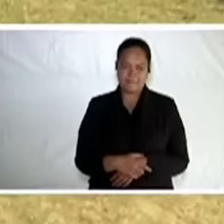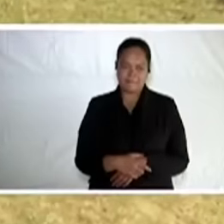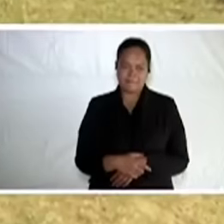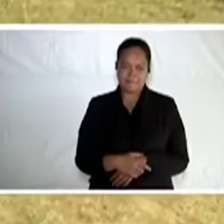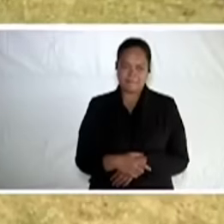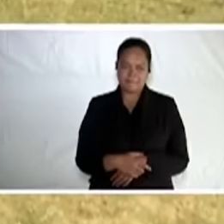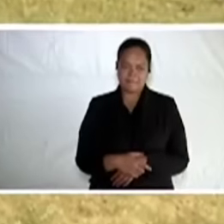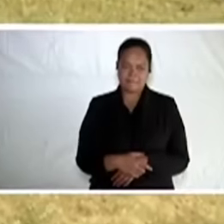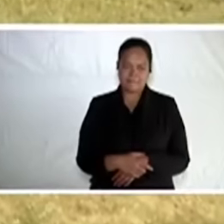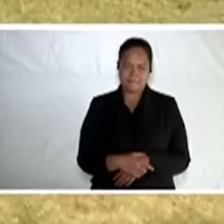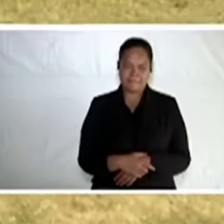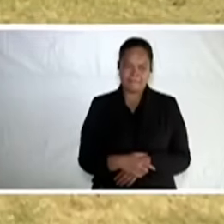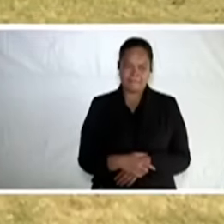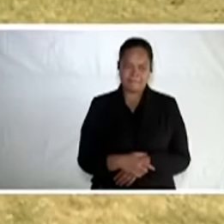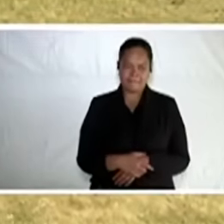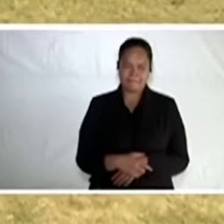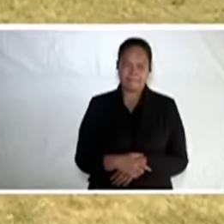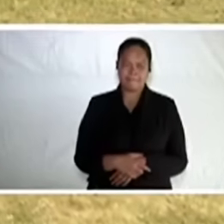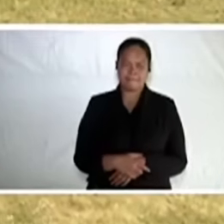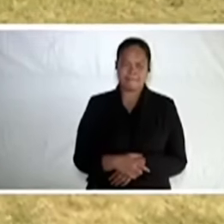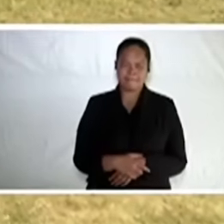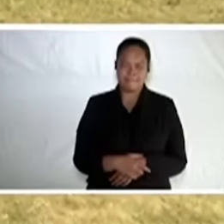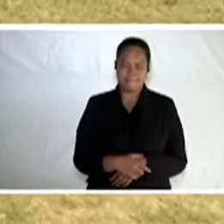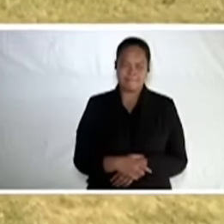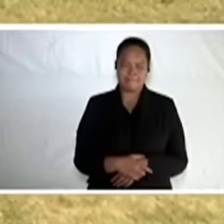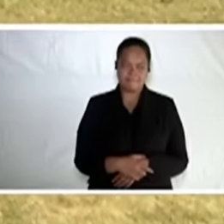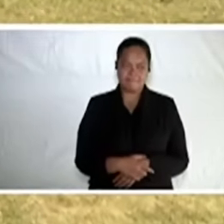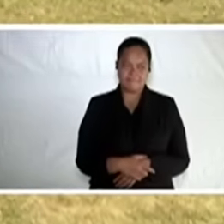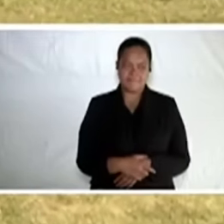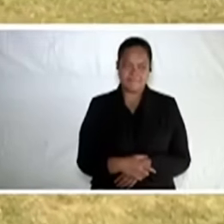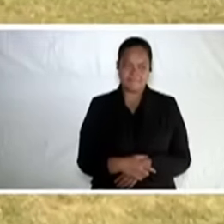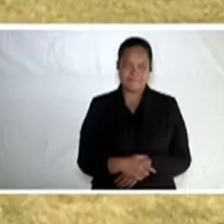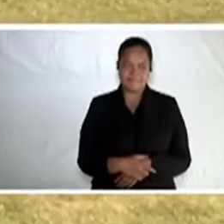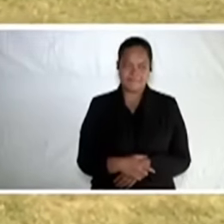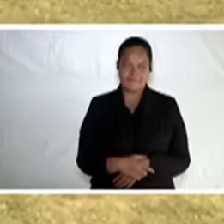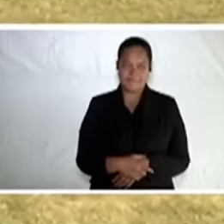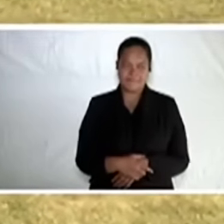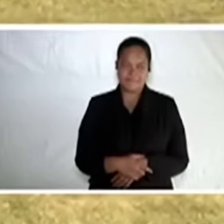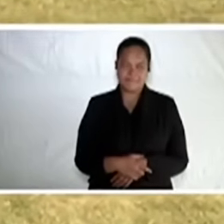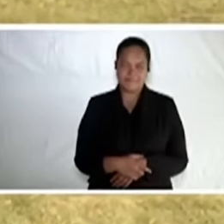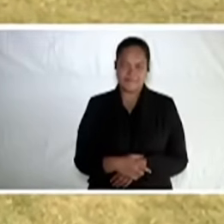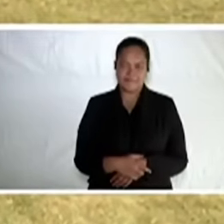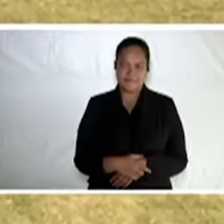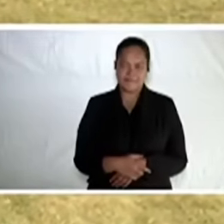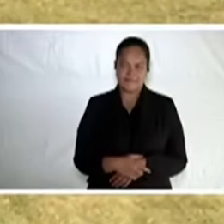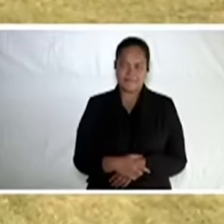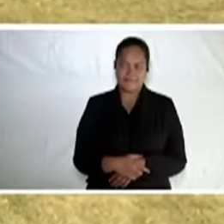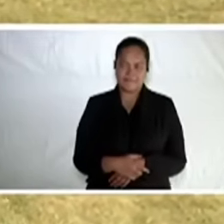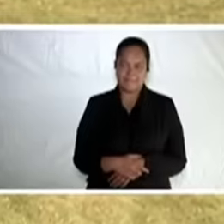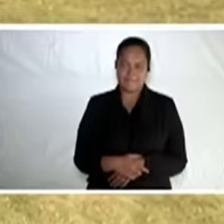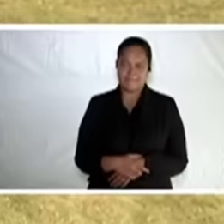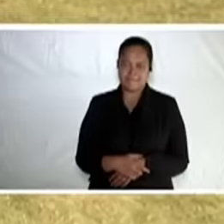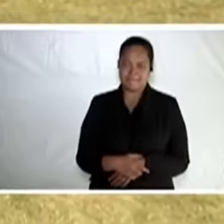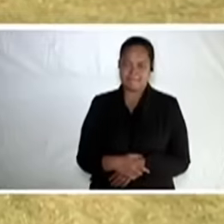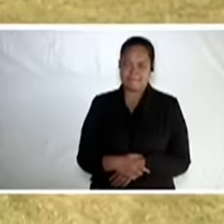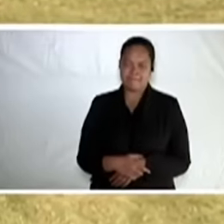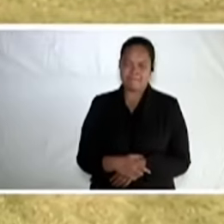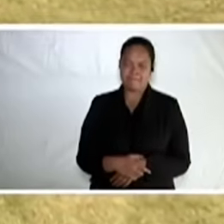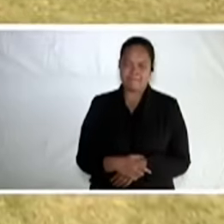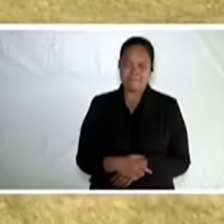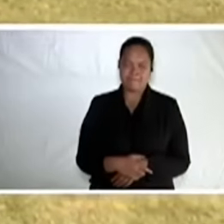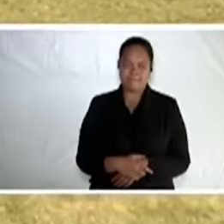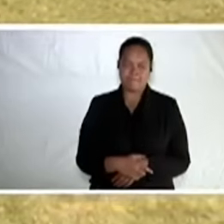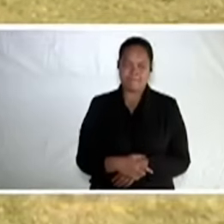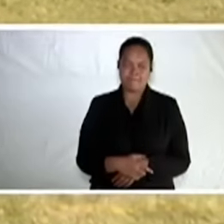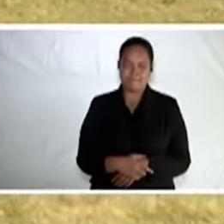जितनी प्रगति की है, विकास हुआ है इन 55 सालों में, 55 ईयर्स में, वो तारीफ़ के काबिल है और हमें